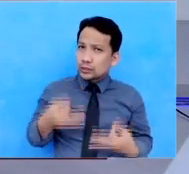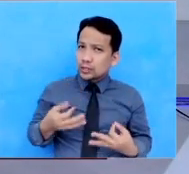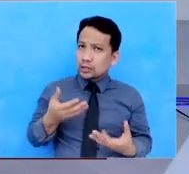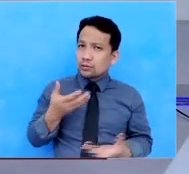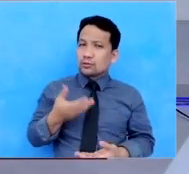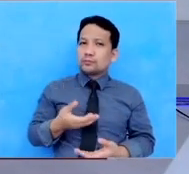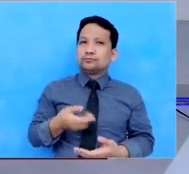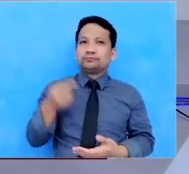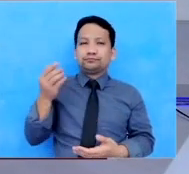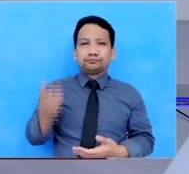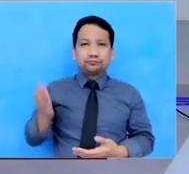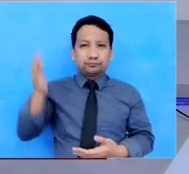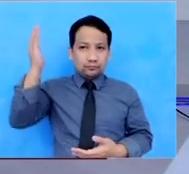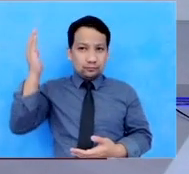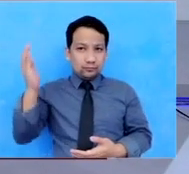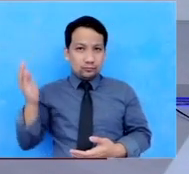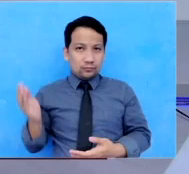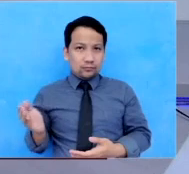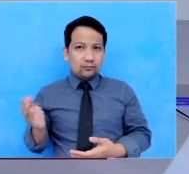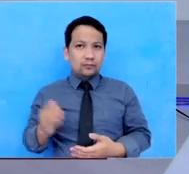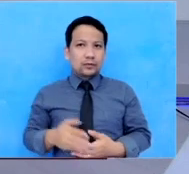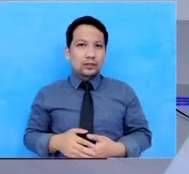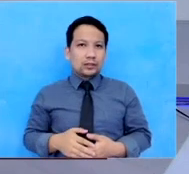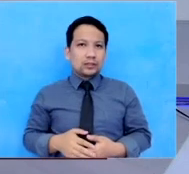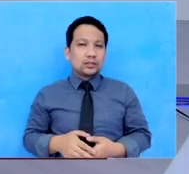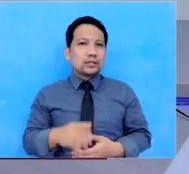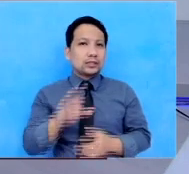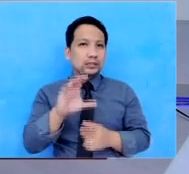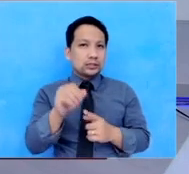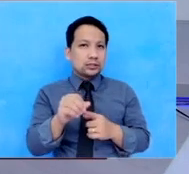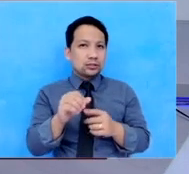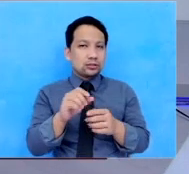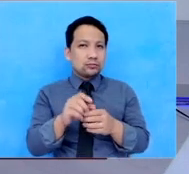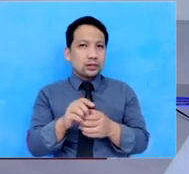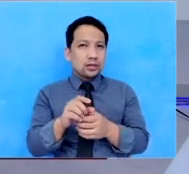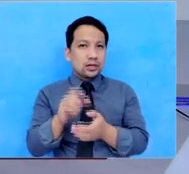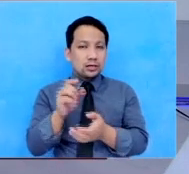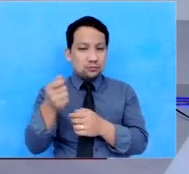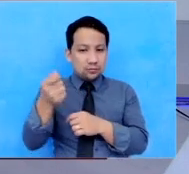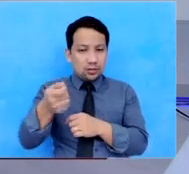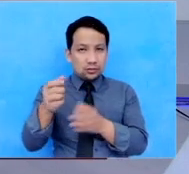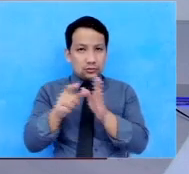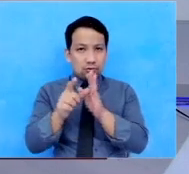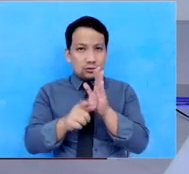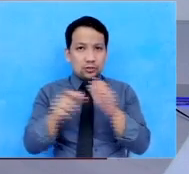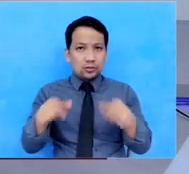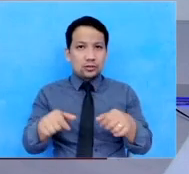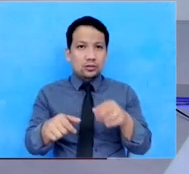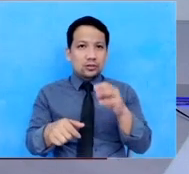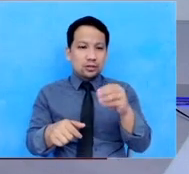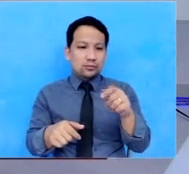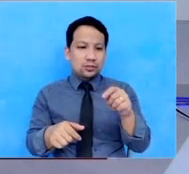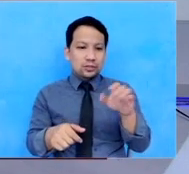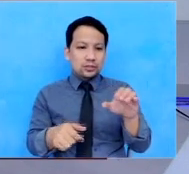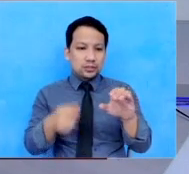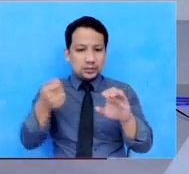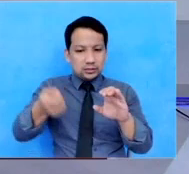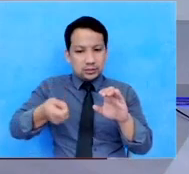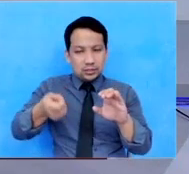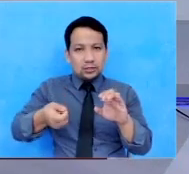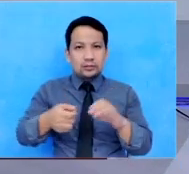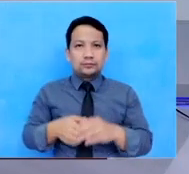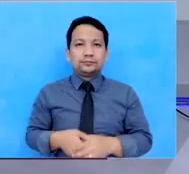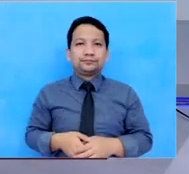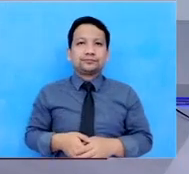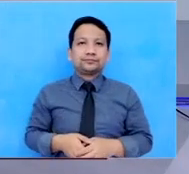mga city at provincial prosecutors o ang mga state prosecutors at mga metropolitan trial judges. Matapos po